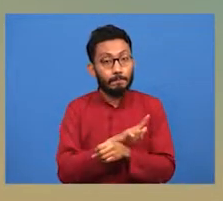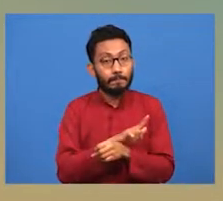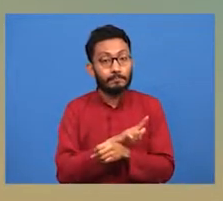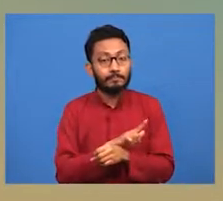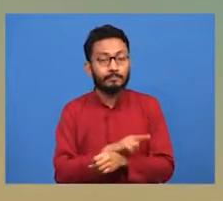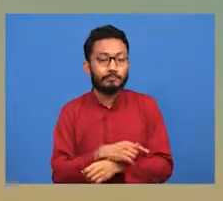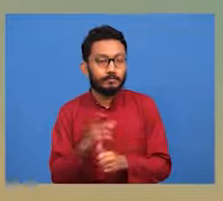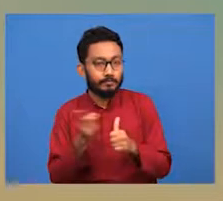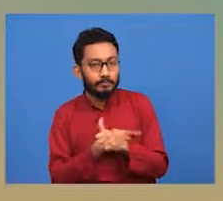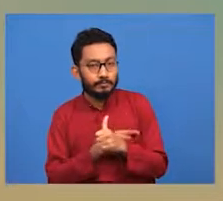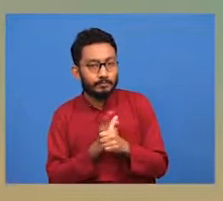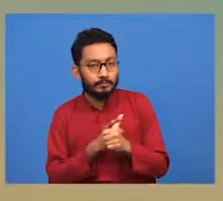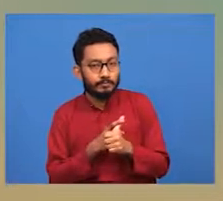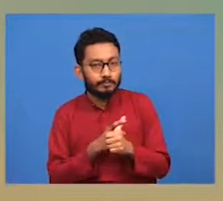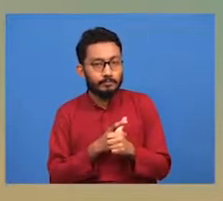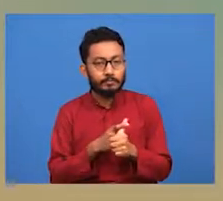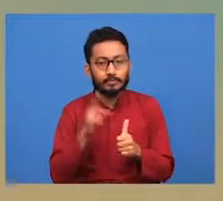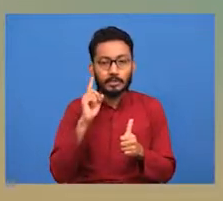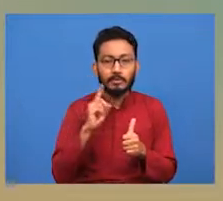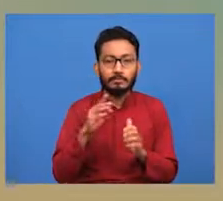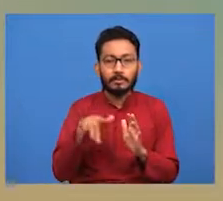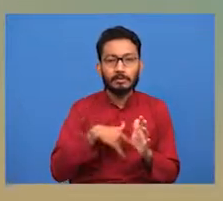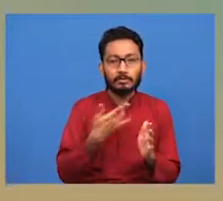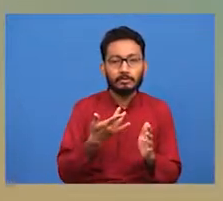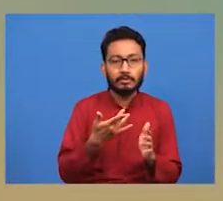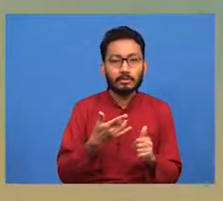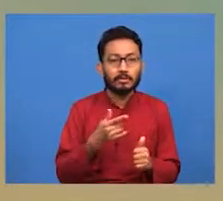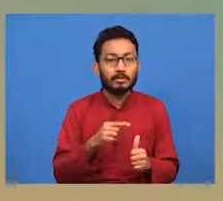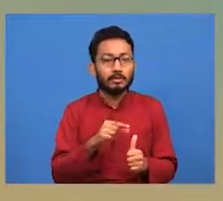Pertama, Zahra berasa.